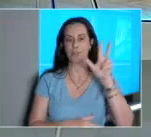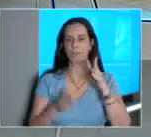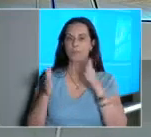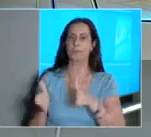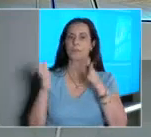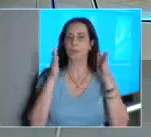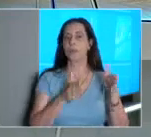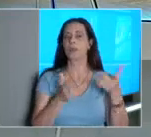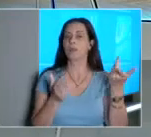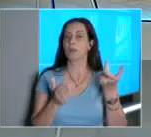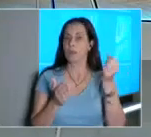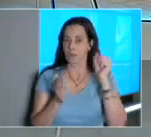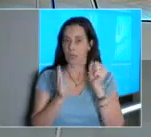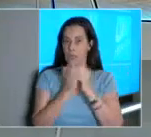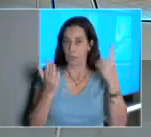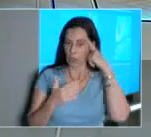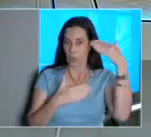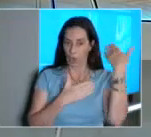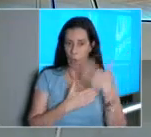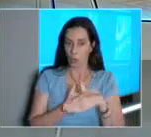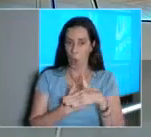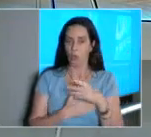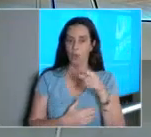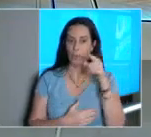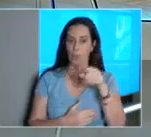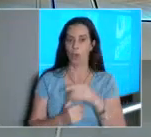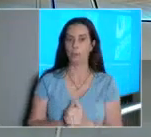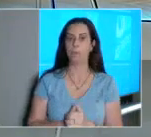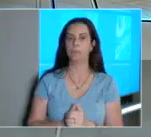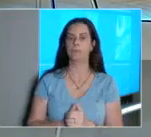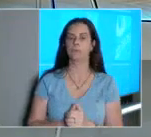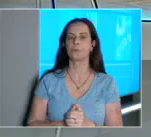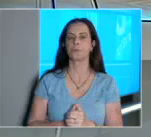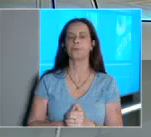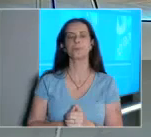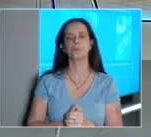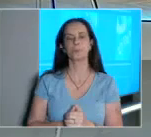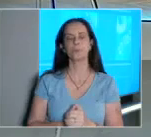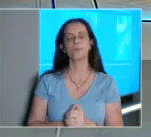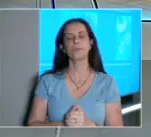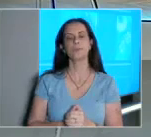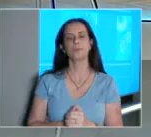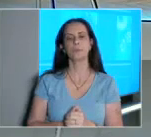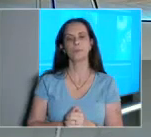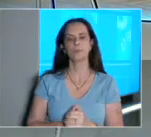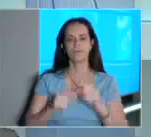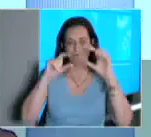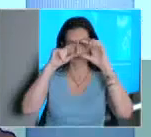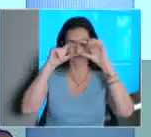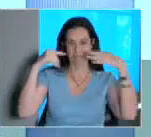עם הכותרת הראשית של העיתון ידיעות אחרונות. פה יש פרסום ראשון של תמר טרבלסי חדד על